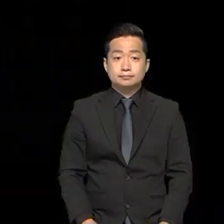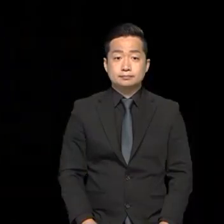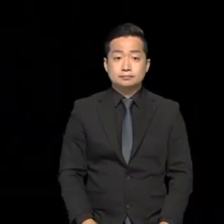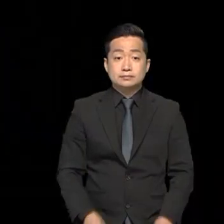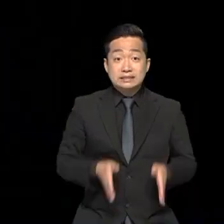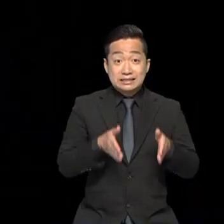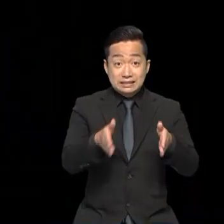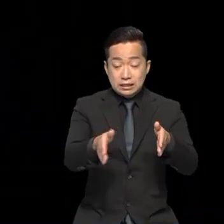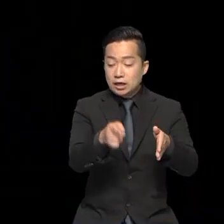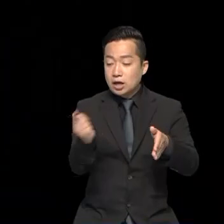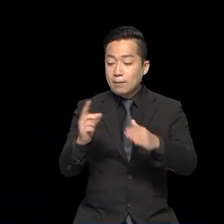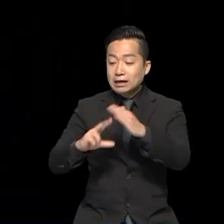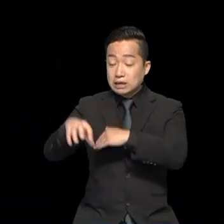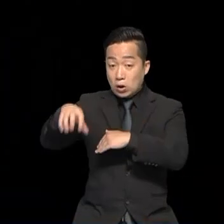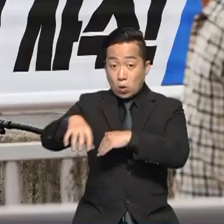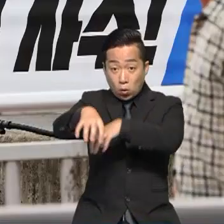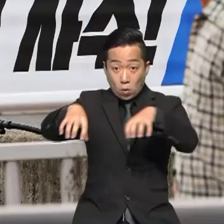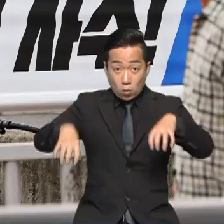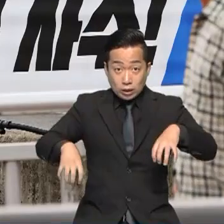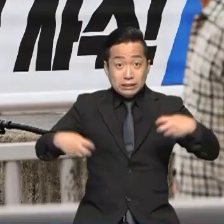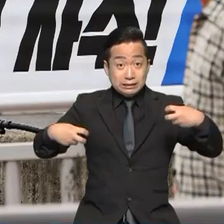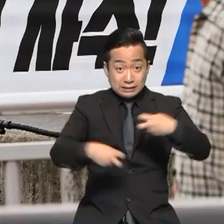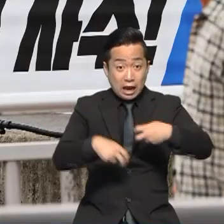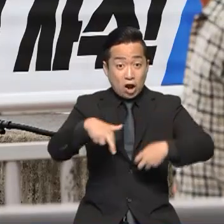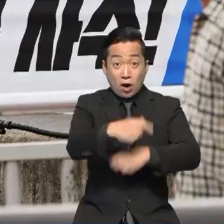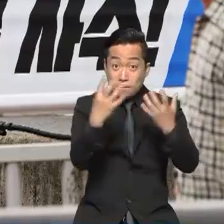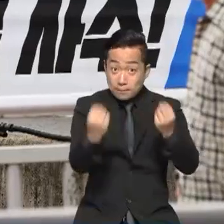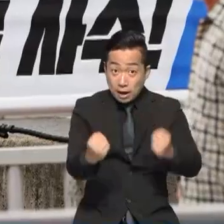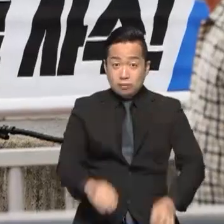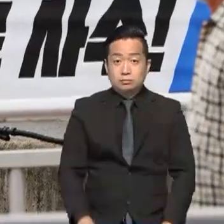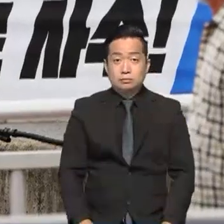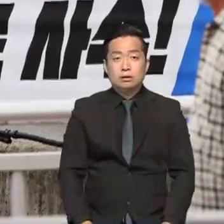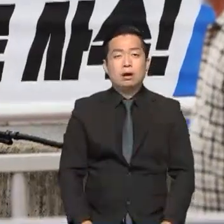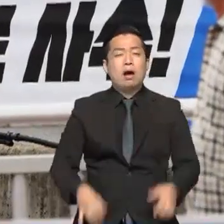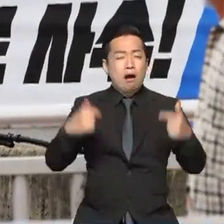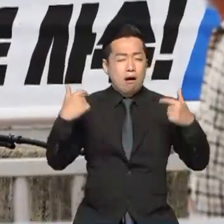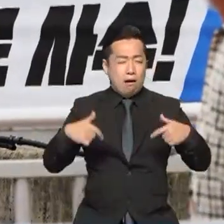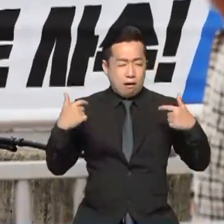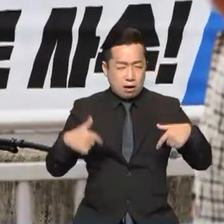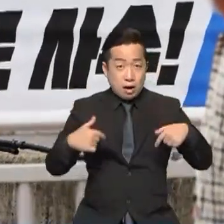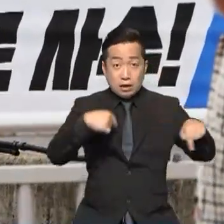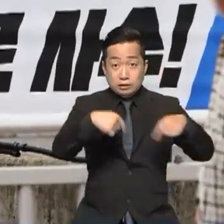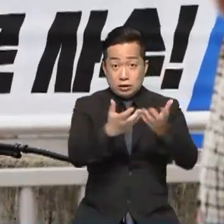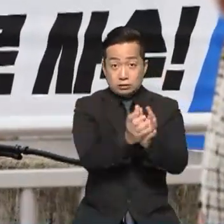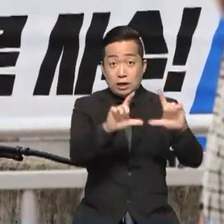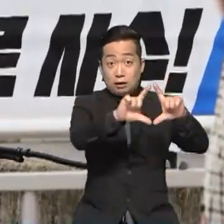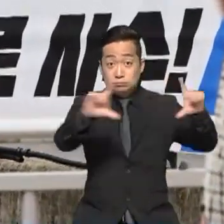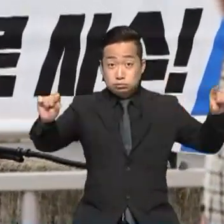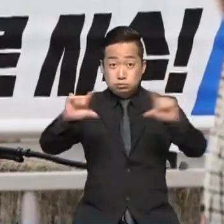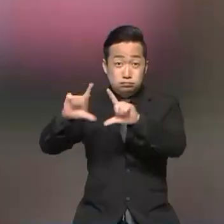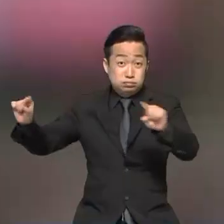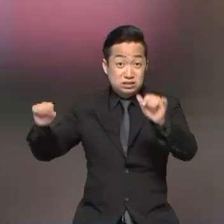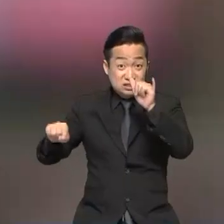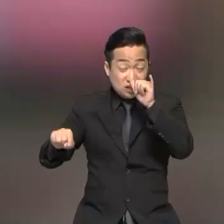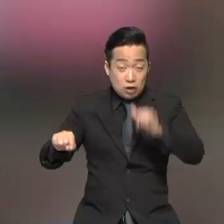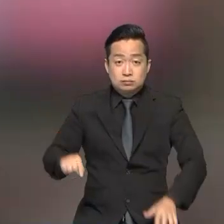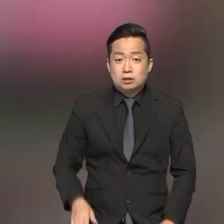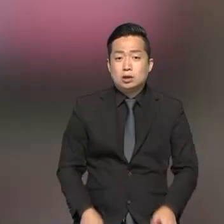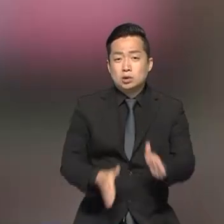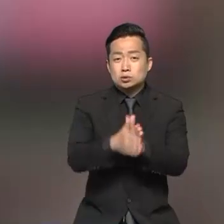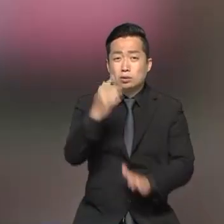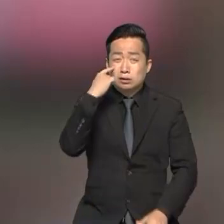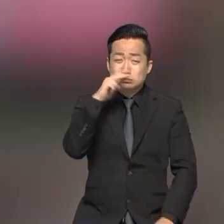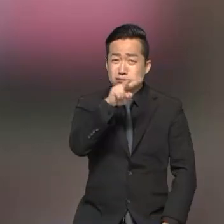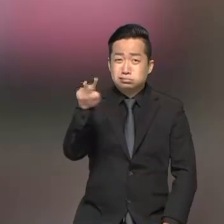큰 도로 옆이나 지하철역 주변, 차량이나 보행자가 많은 곳이면 어김없이 걸려있는 정당 현수막들. 도시 미관을